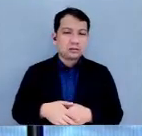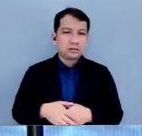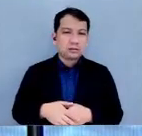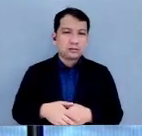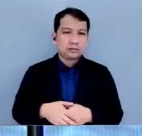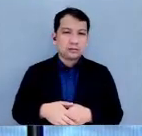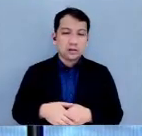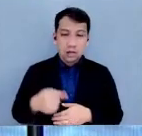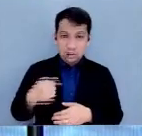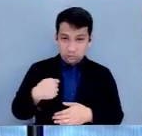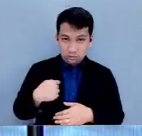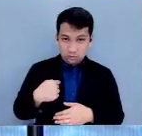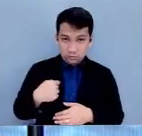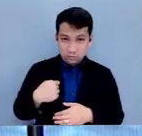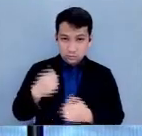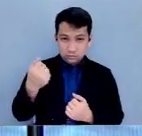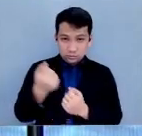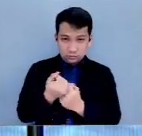Ako mo suportar